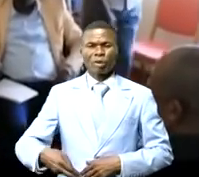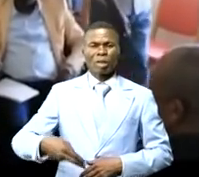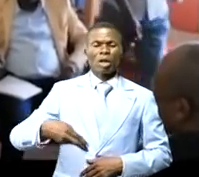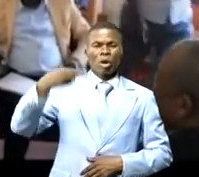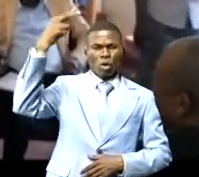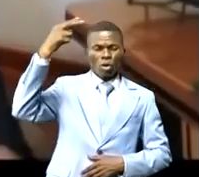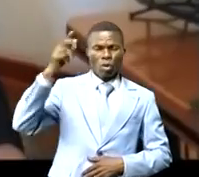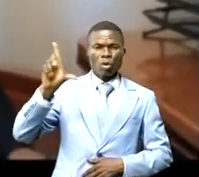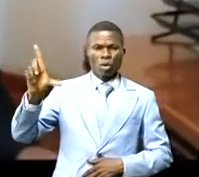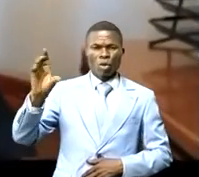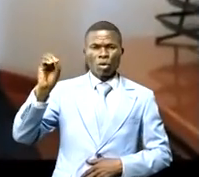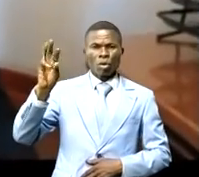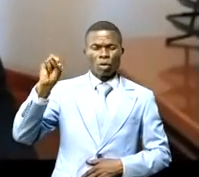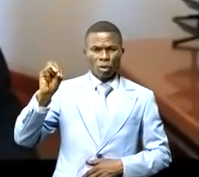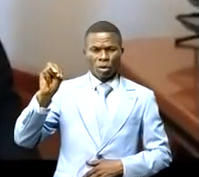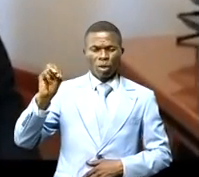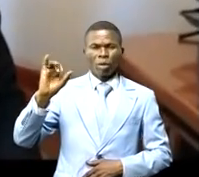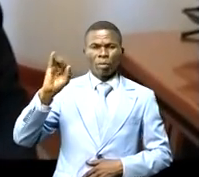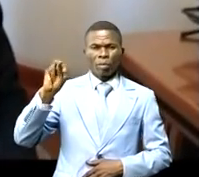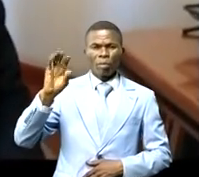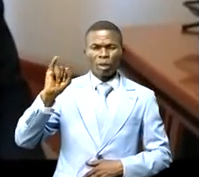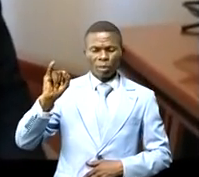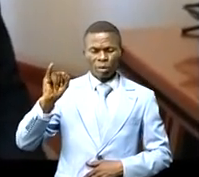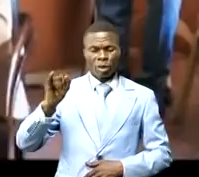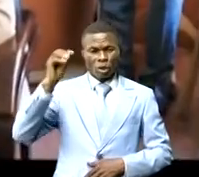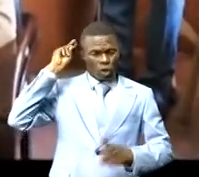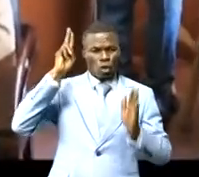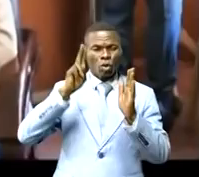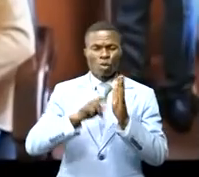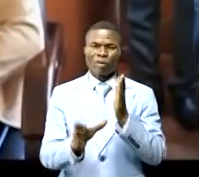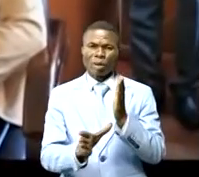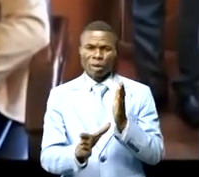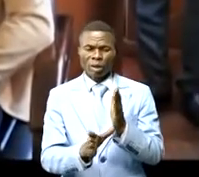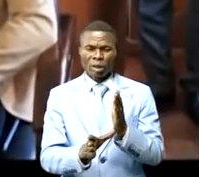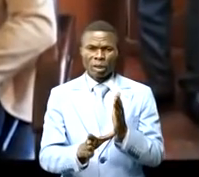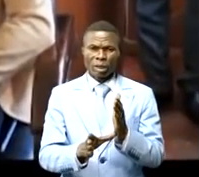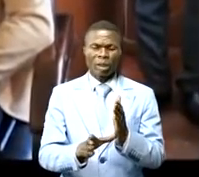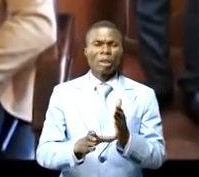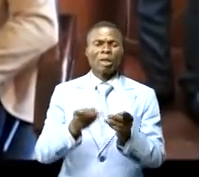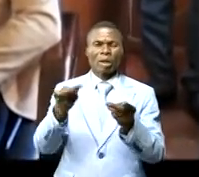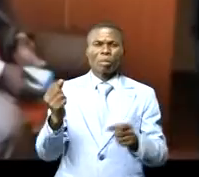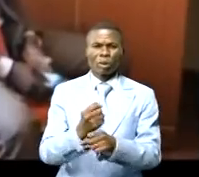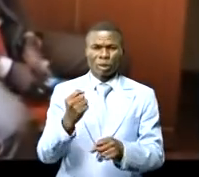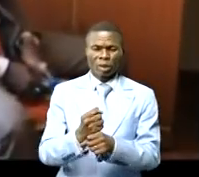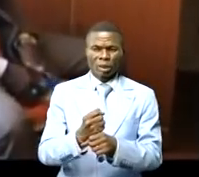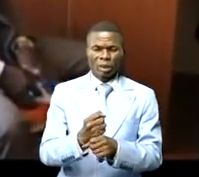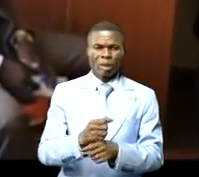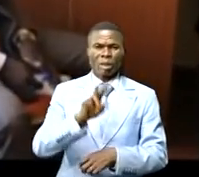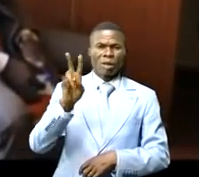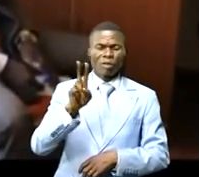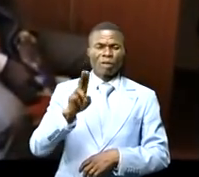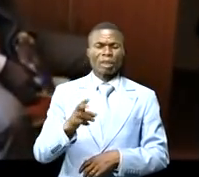accordé l'audience à Monsieur le gouverneur Adam Terim Jean-Denis Ngandou dans son office de travail ce mercredi